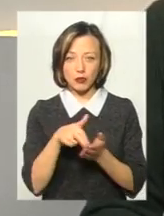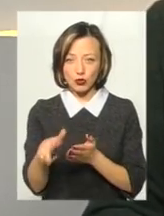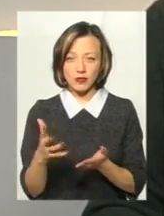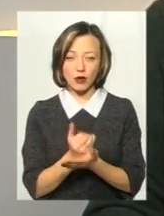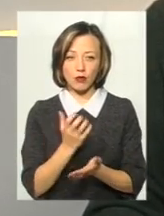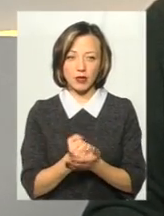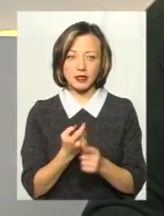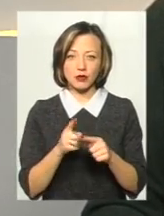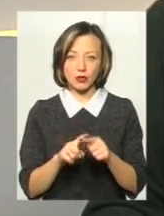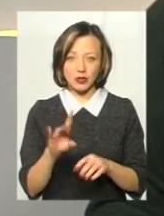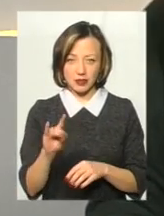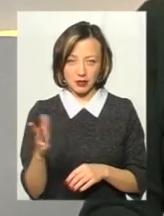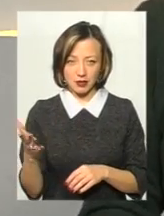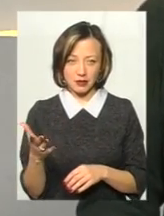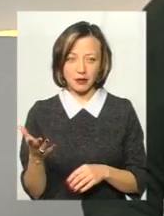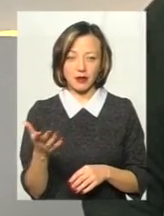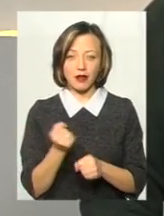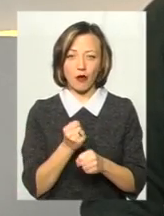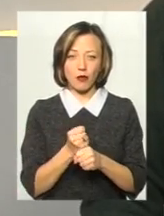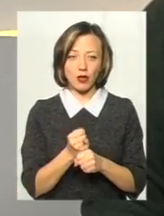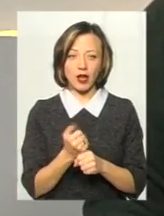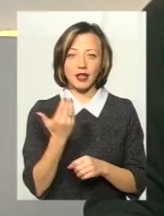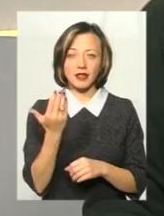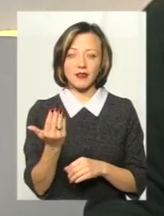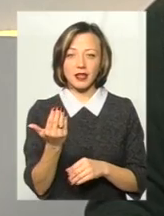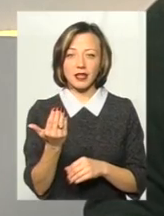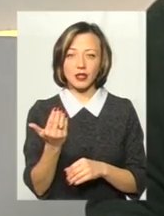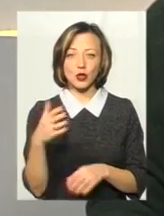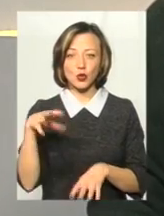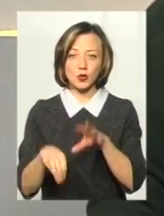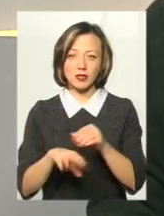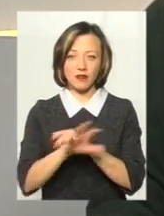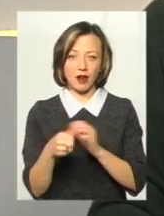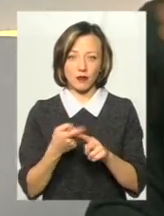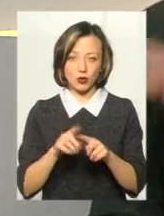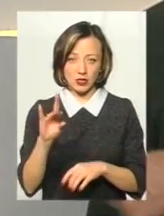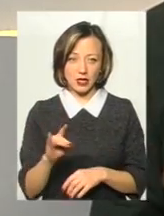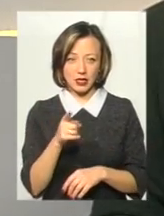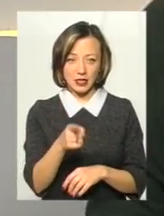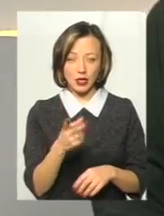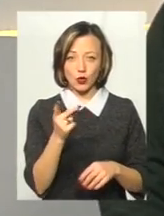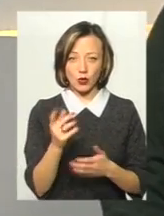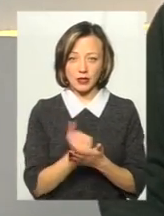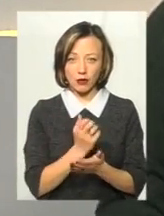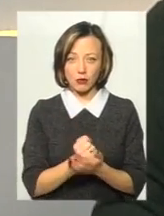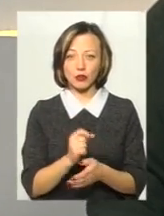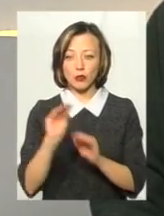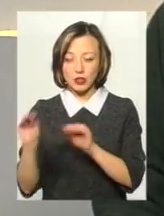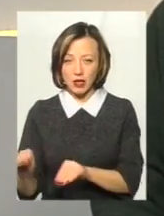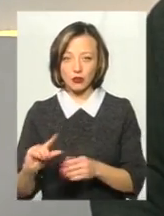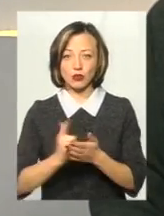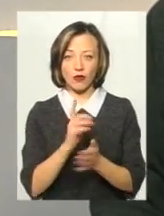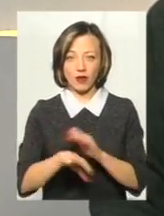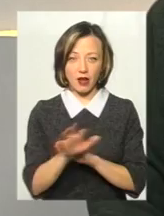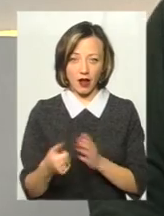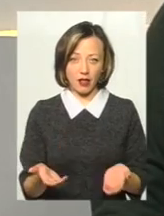і заробив той стілець. Пішов на роботу, а твій там сусід вкрав той стілець. Ти другий заробив, знову поставив, знову